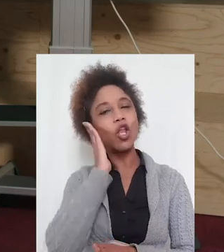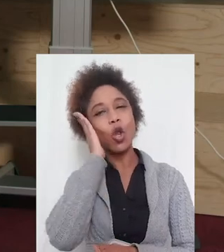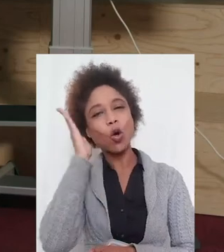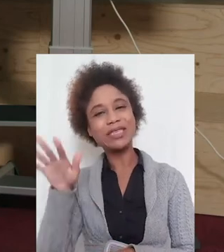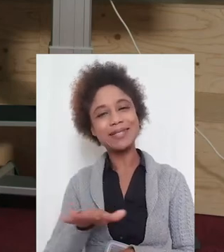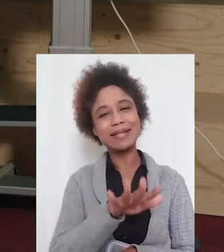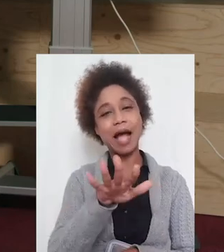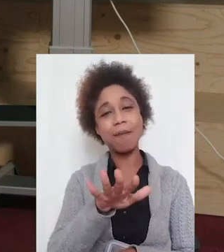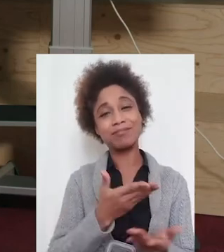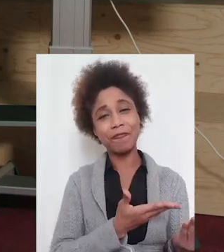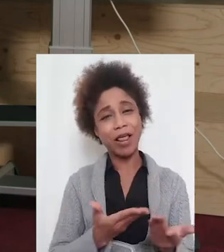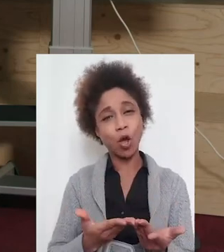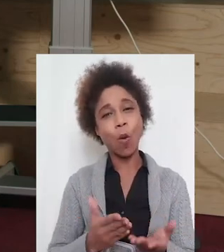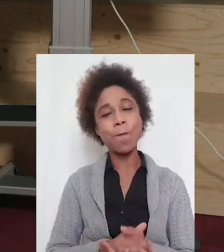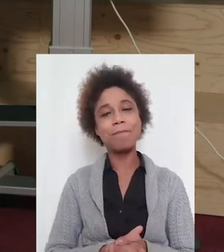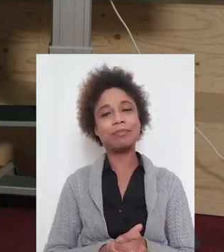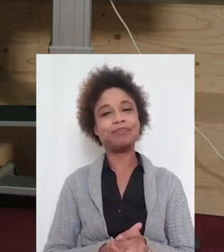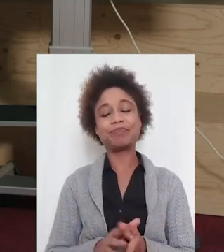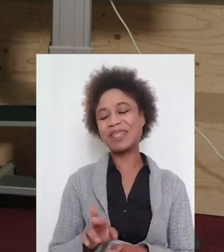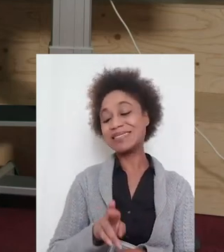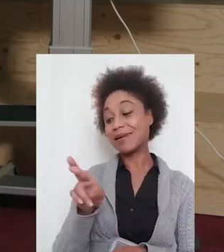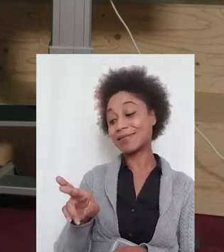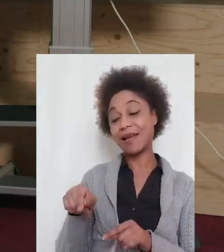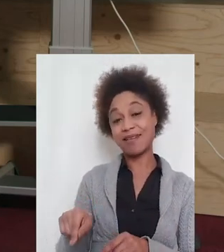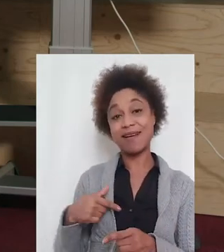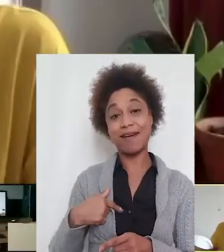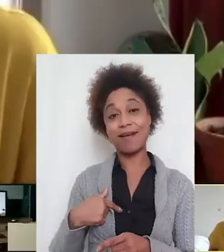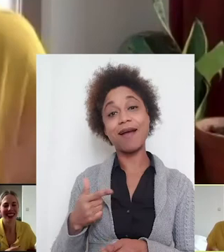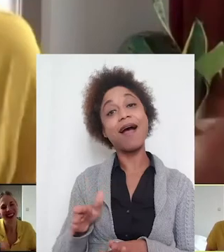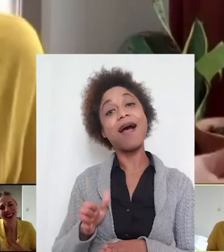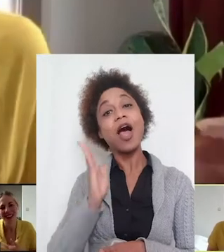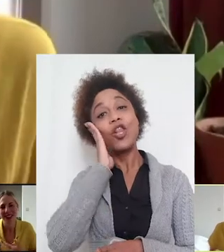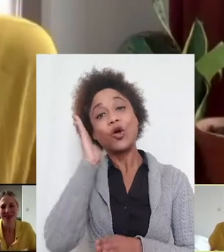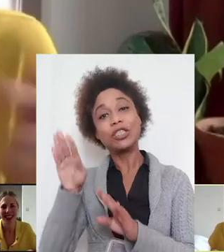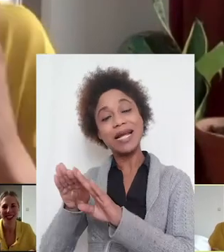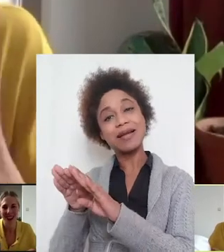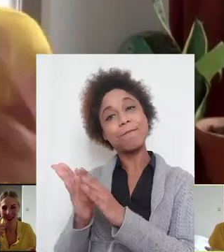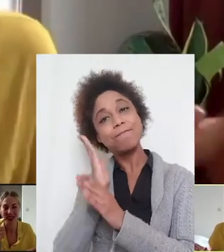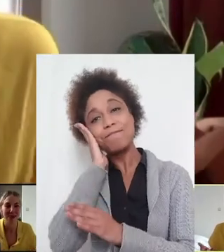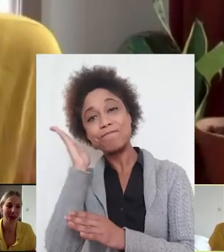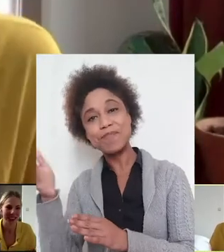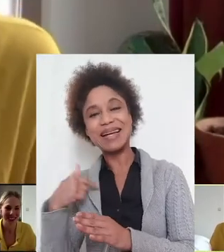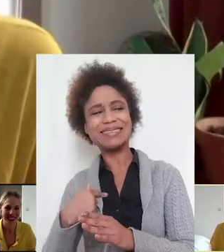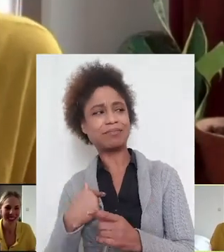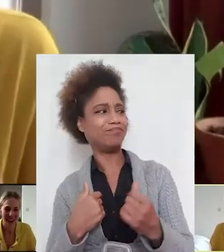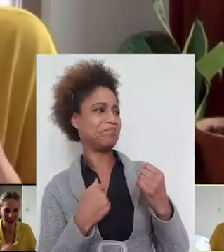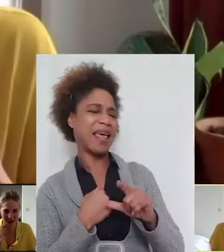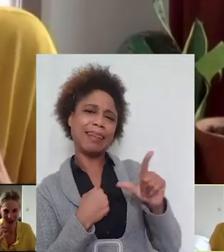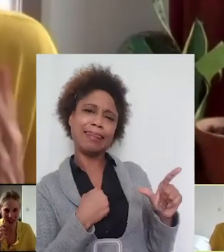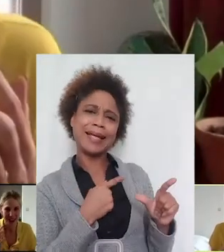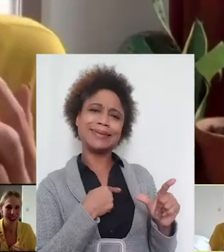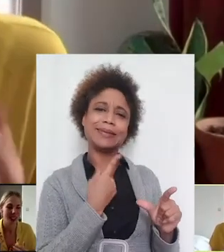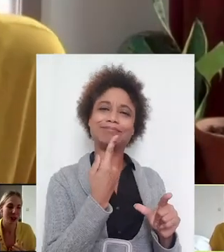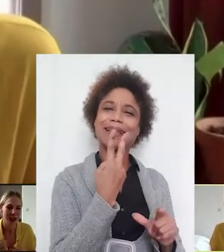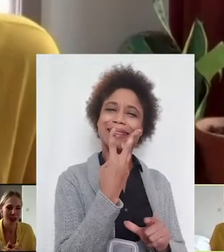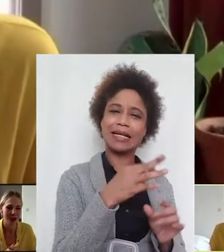logeerkamer, welkom. Rechts van mij staat dan ook een logeerbed en links achter mij staan drie plantjes die,